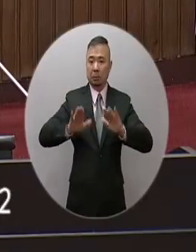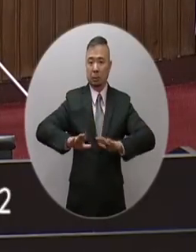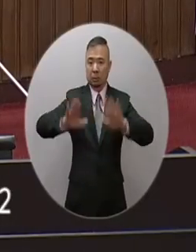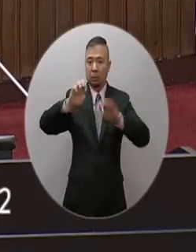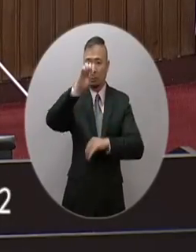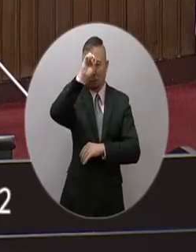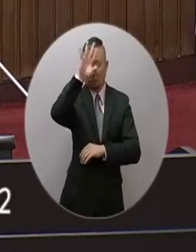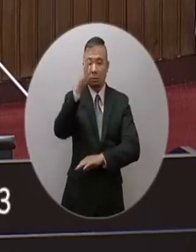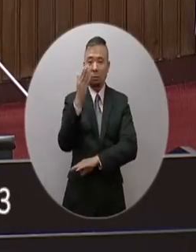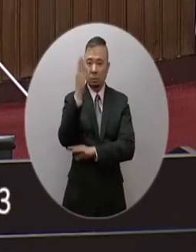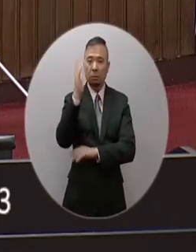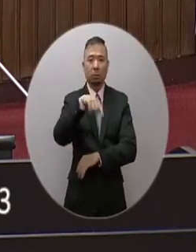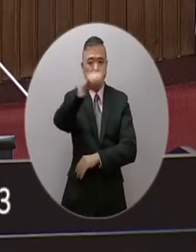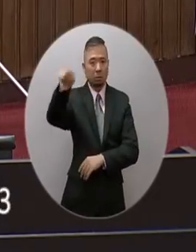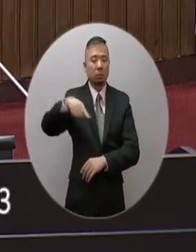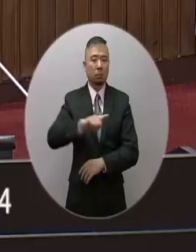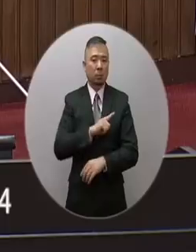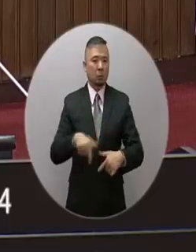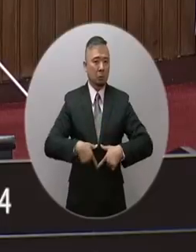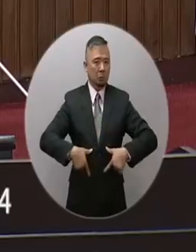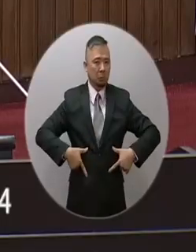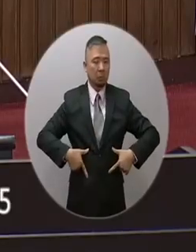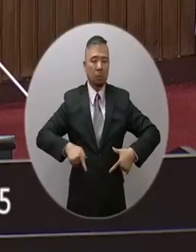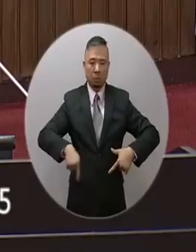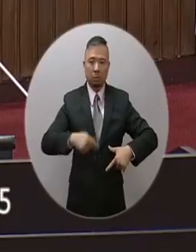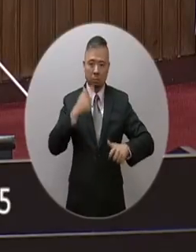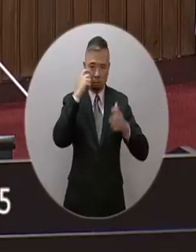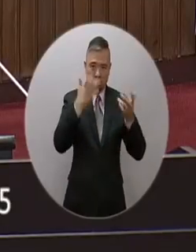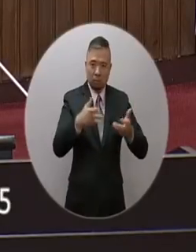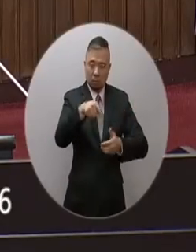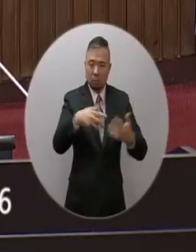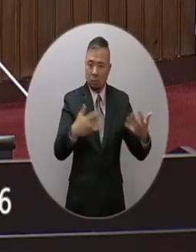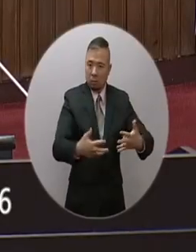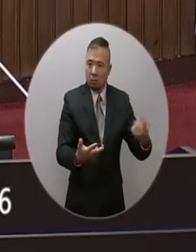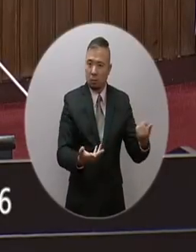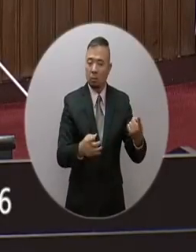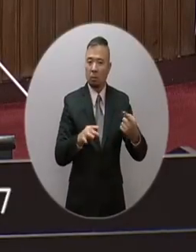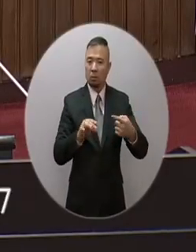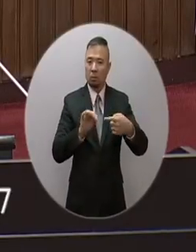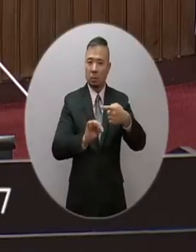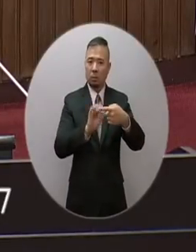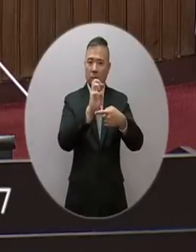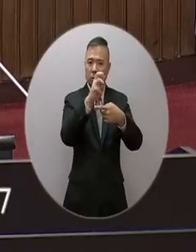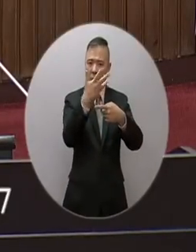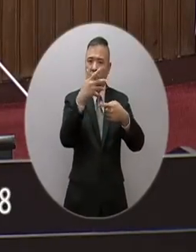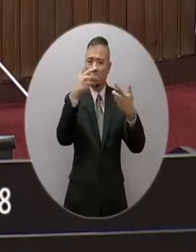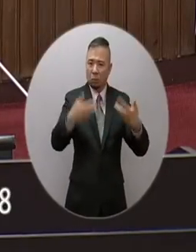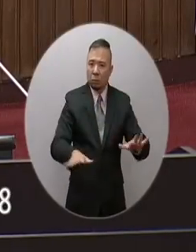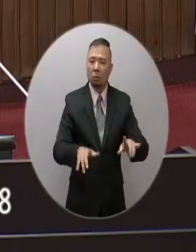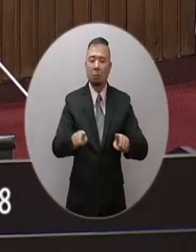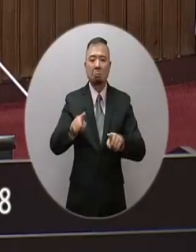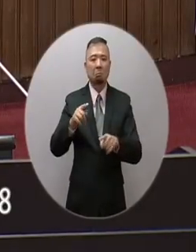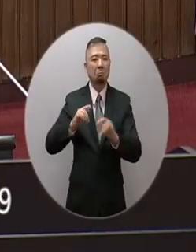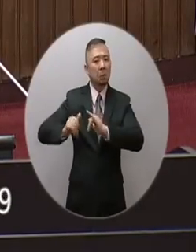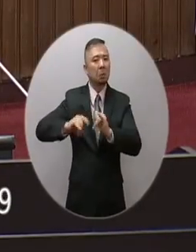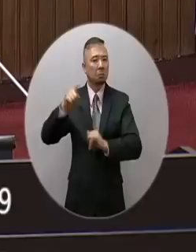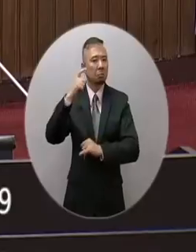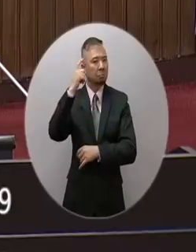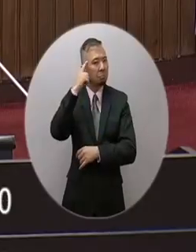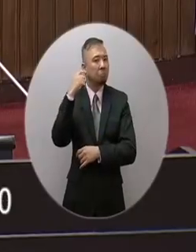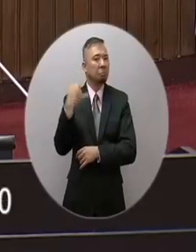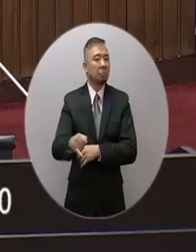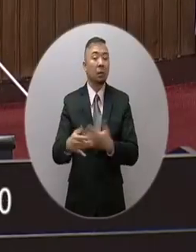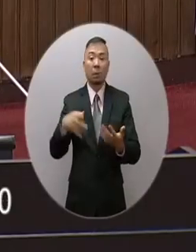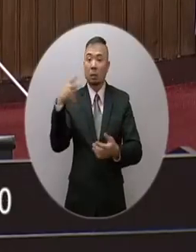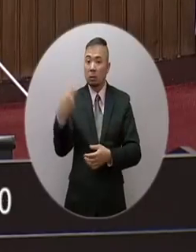须要面对高达60%民众不满意的一个现实。同一份媒体的民调又